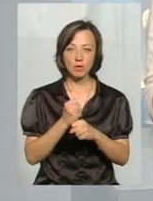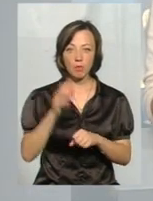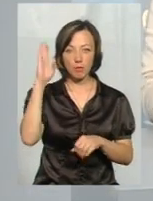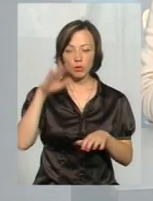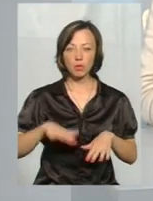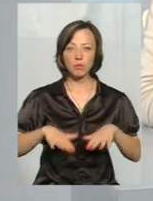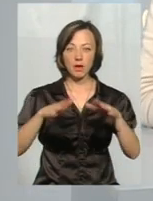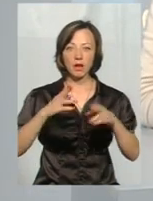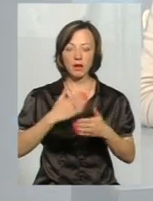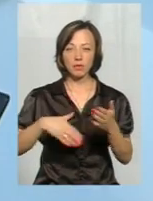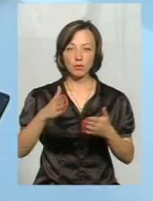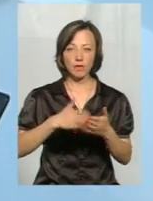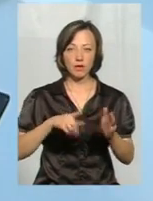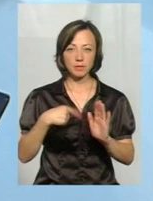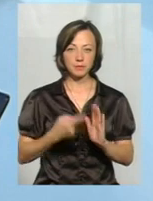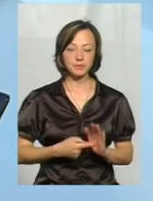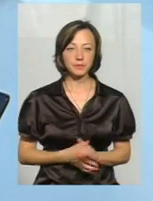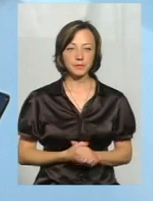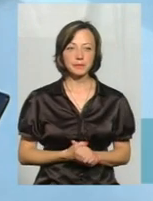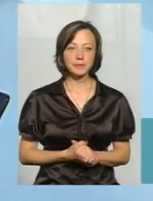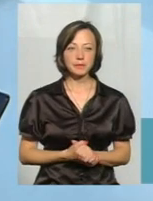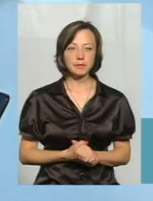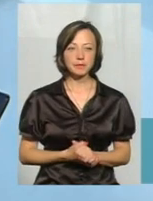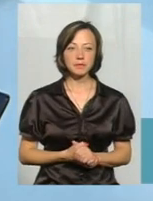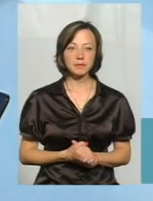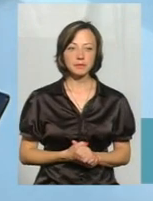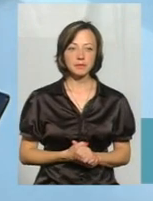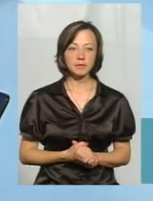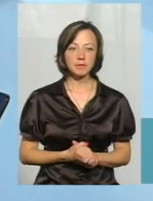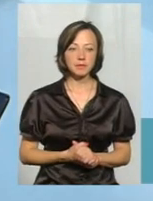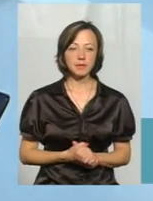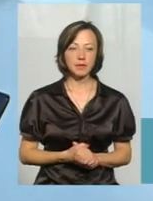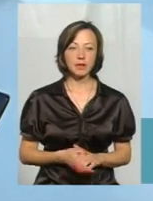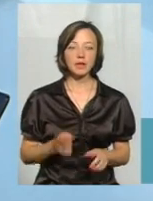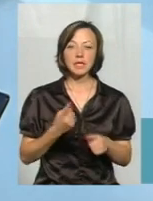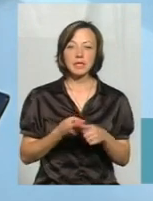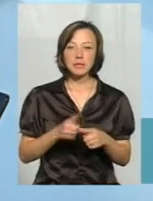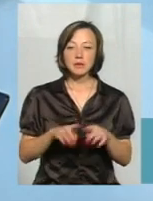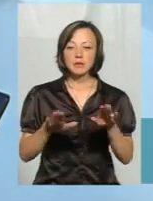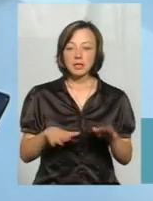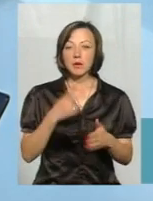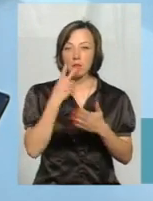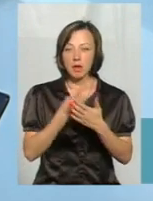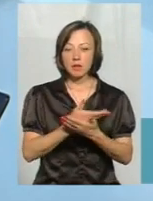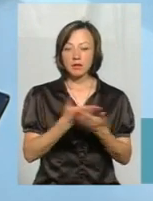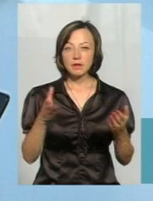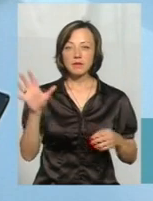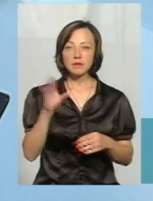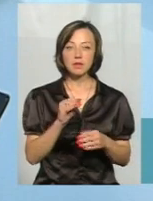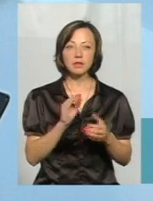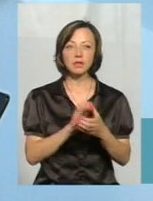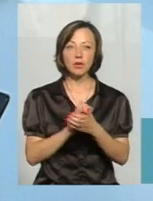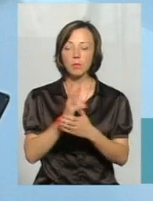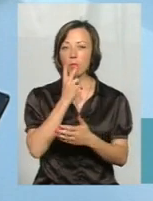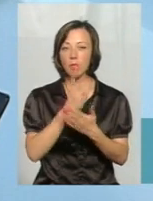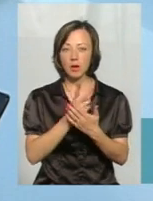потопи, ліквідувати? Ну, ці місця ми перше, що ми можемо, от ми бачили, так? От я зараз всіх, кого десь знайомих, кого